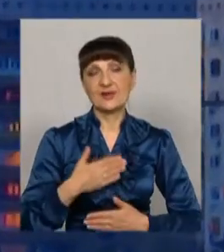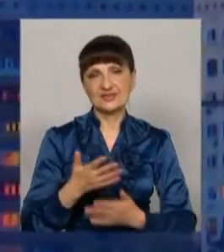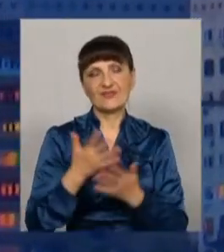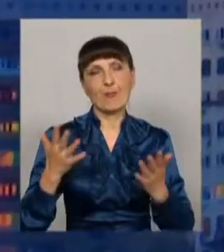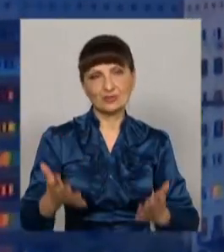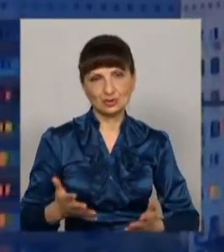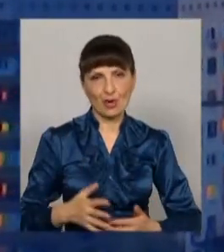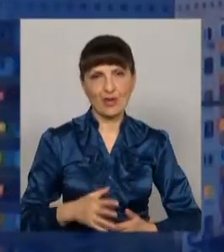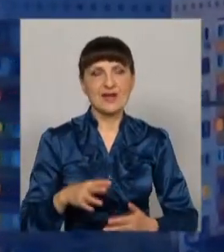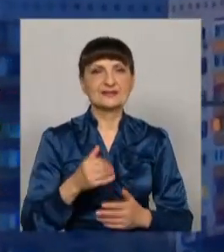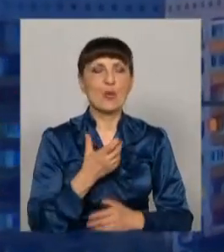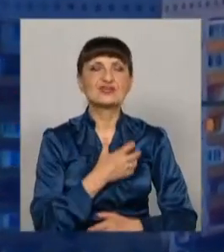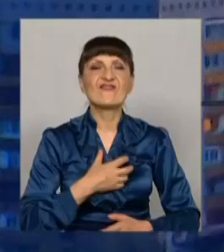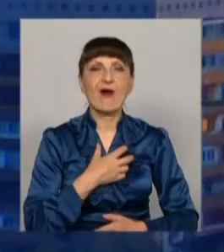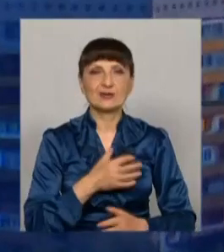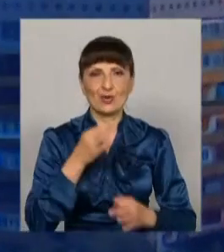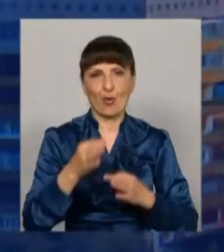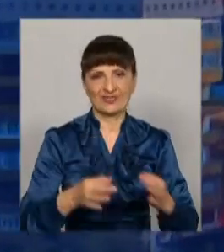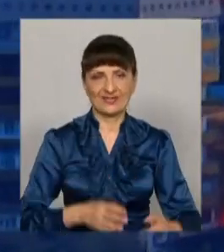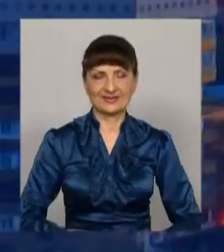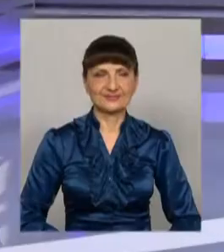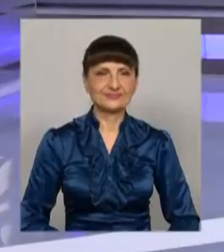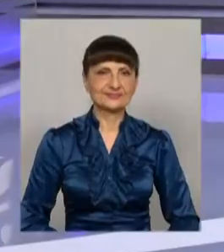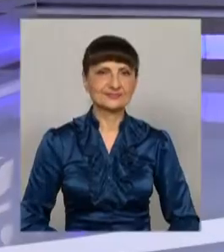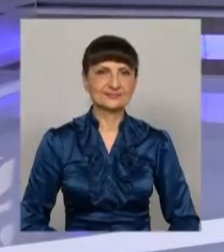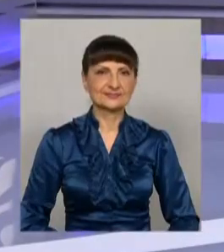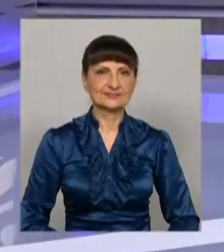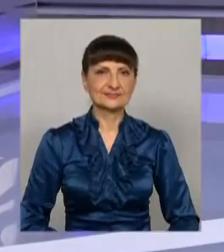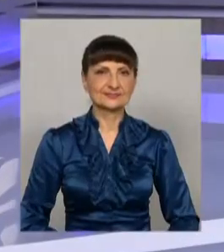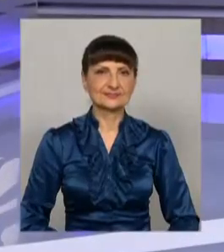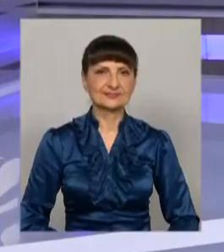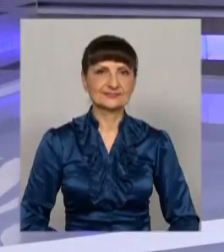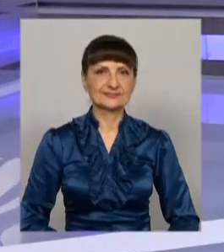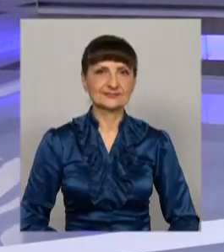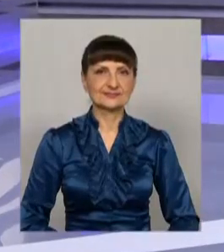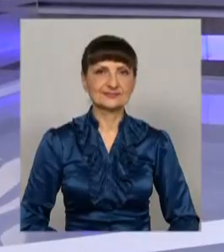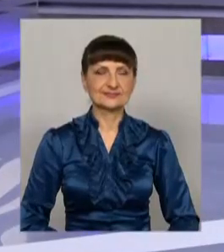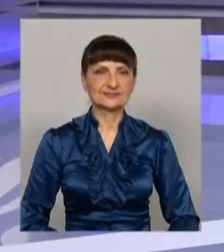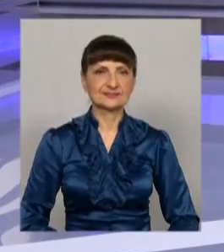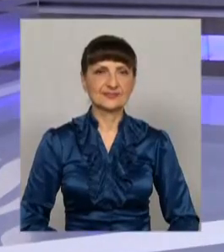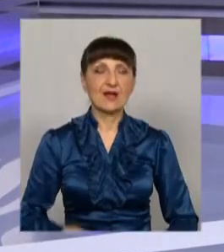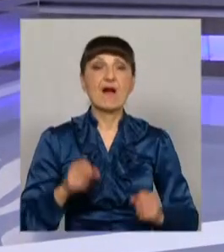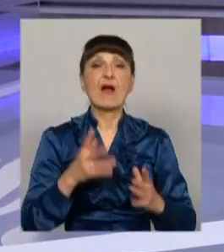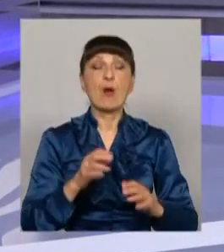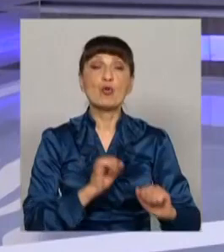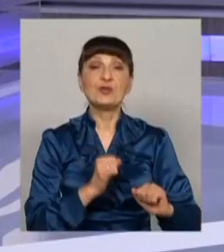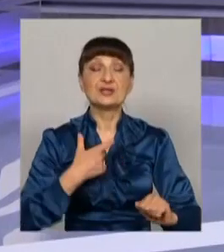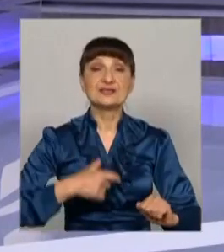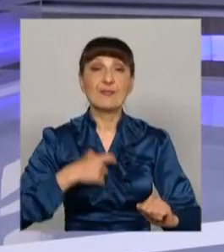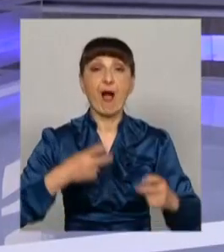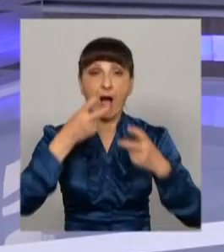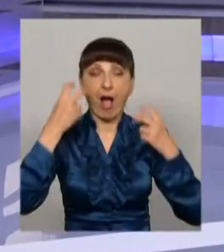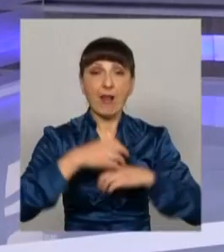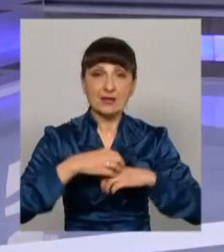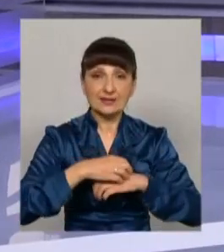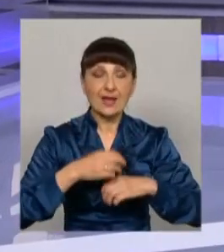большое, Жанат Бахитовна, за очень важный ответ. Спасибо вам большое. Успехов. Спасибо большое. Спасибо большое. О том, как уберечься от сезонной